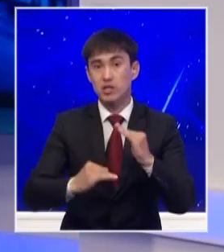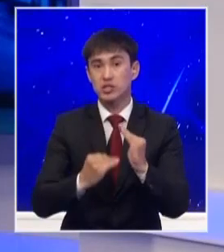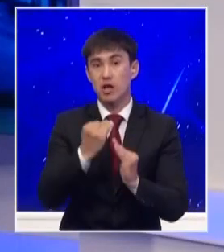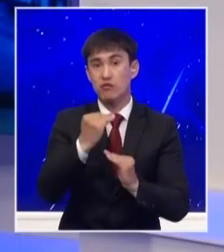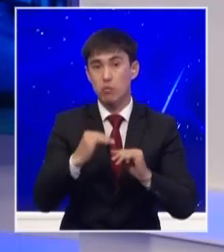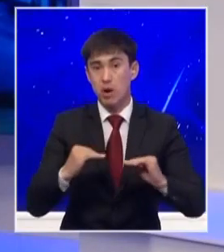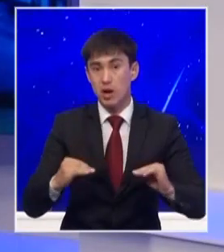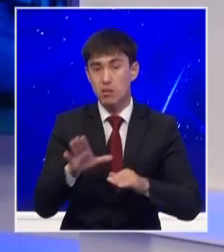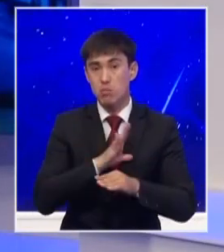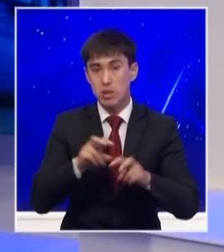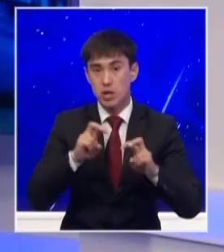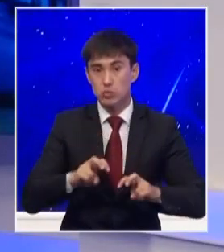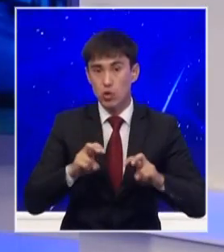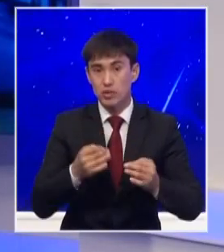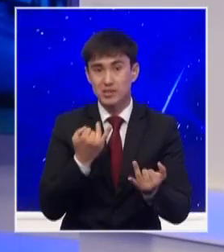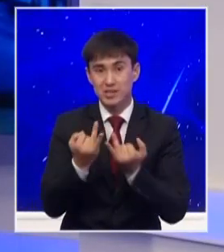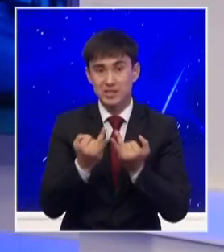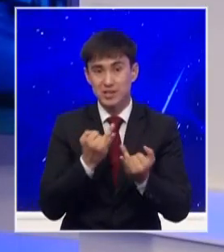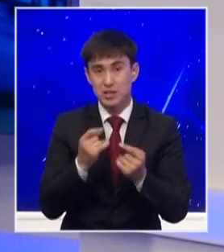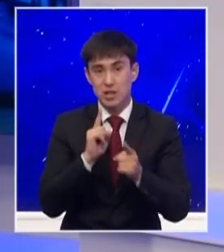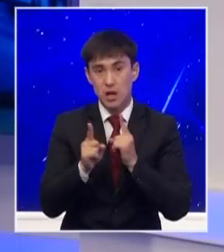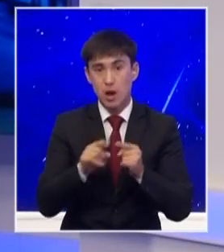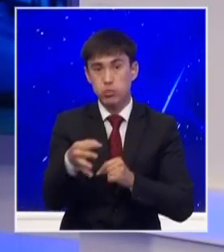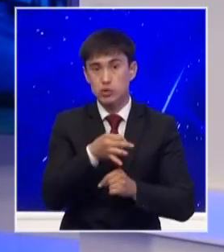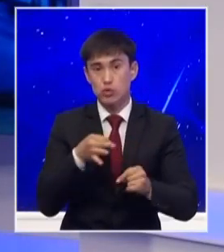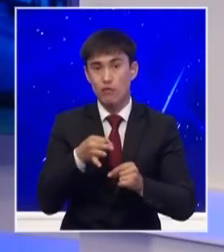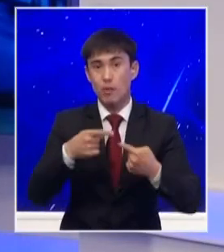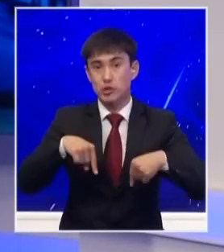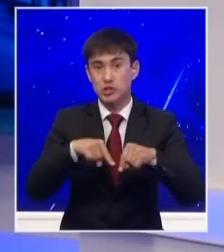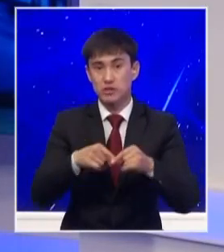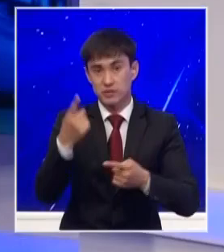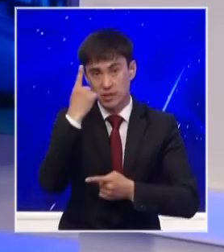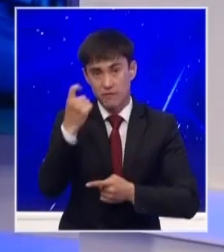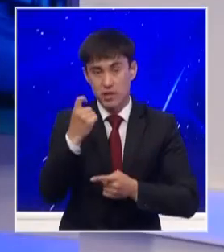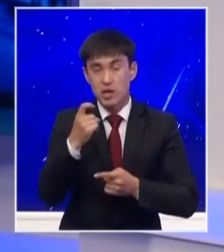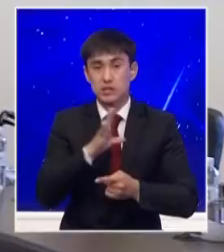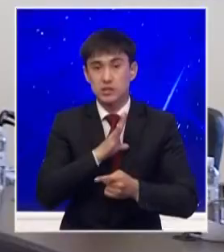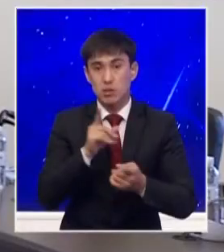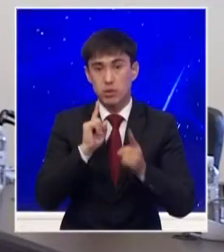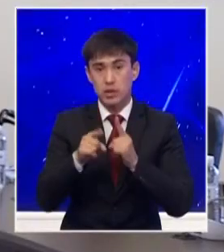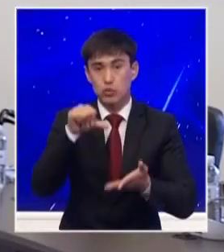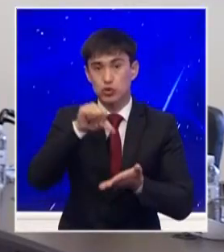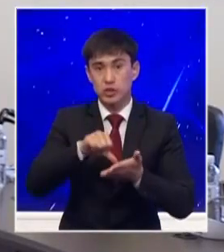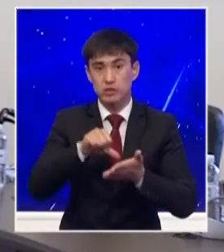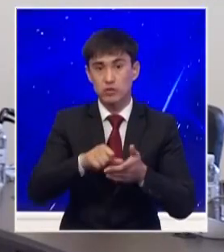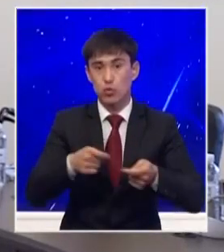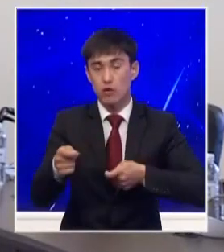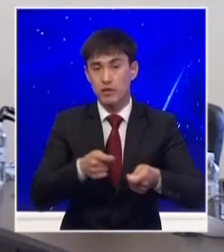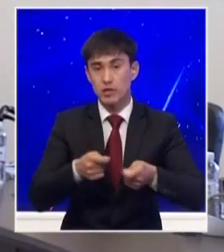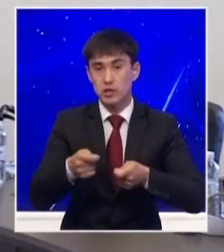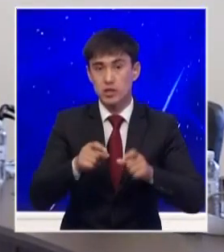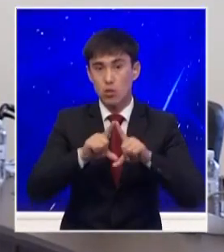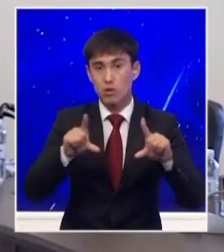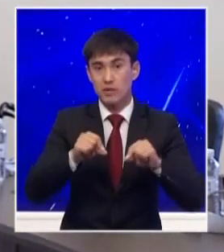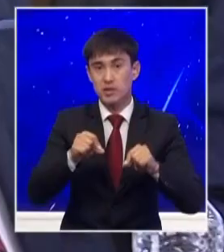подрастающего поколения были рассмотрены на очередном заседании областного общественного совета. В собрании приняли участие руководители